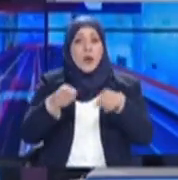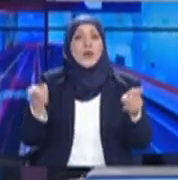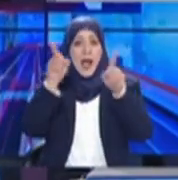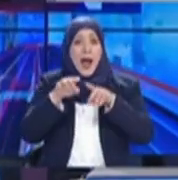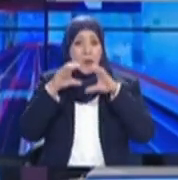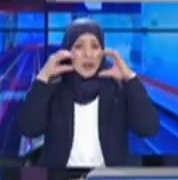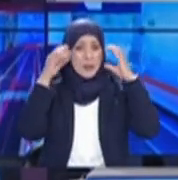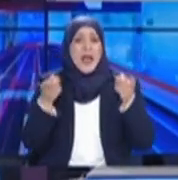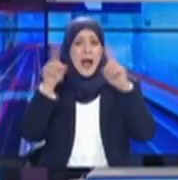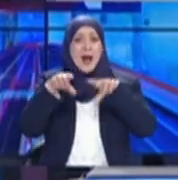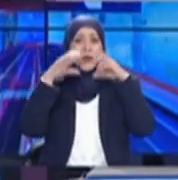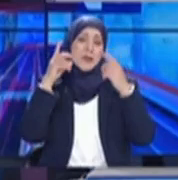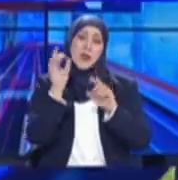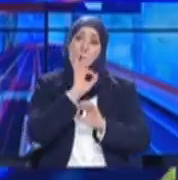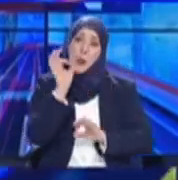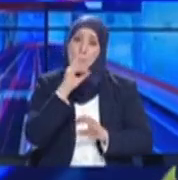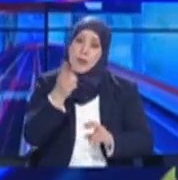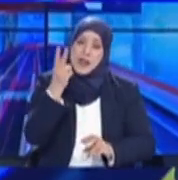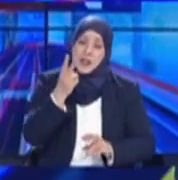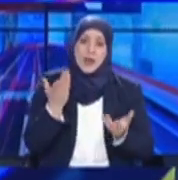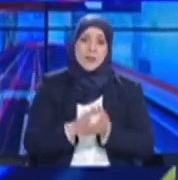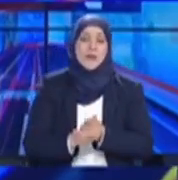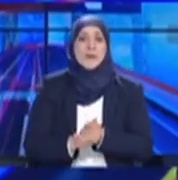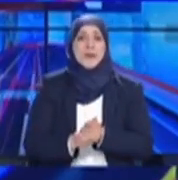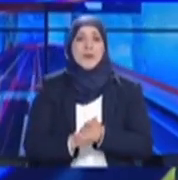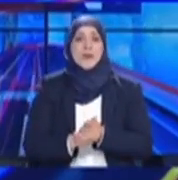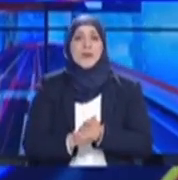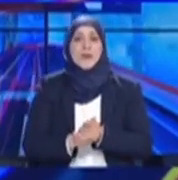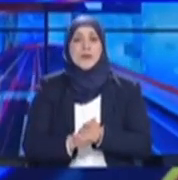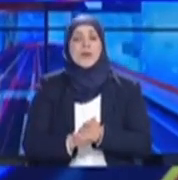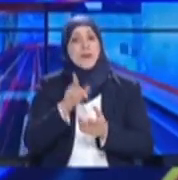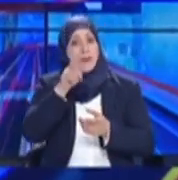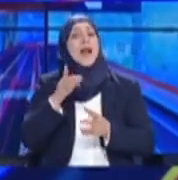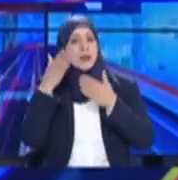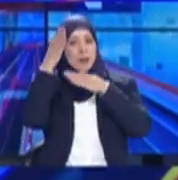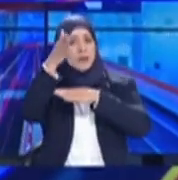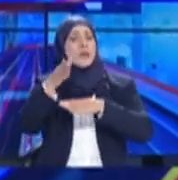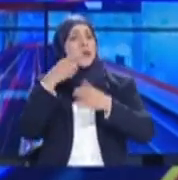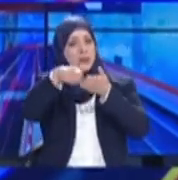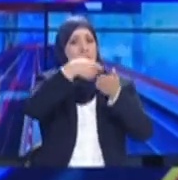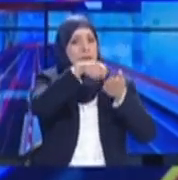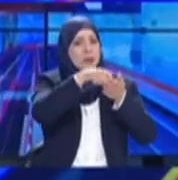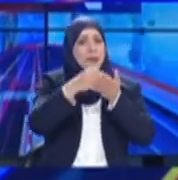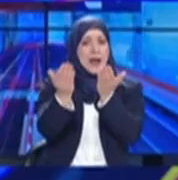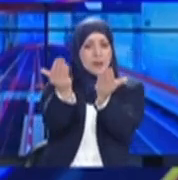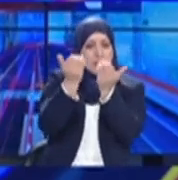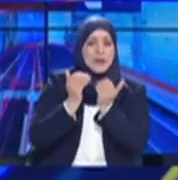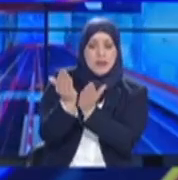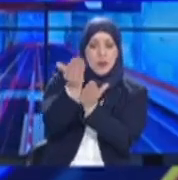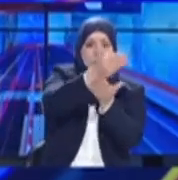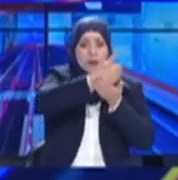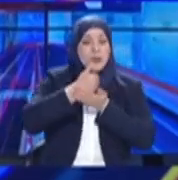شيء حتى في انه انه يستعملوها في ال اه في ال في المستشفيات